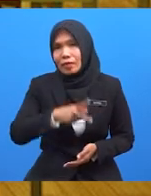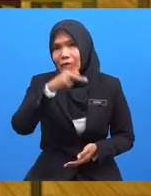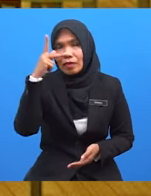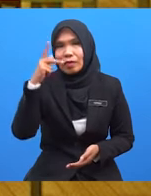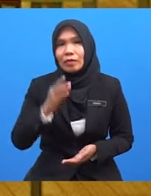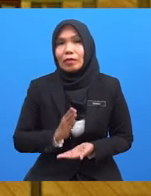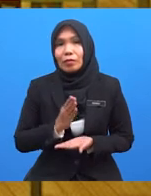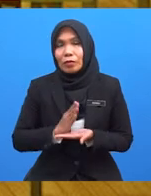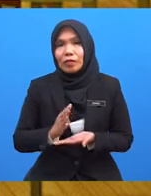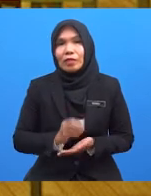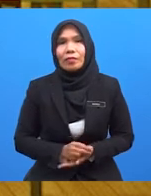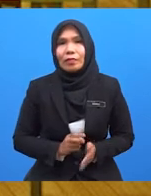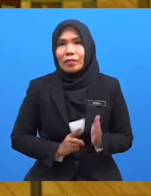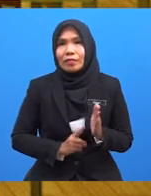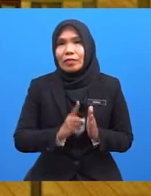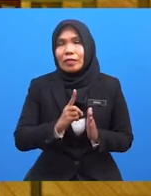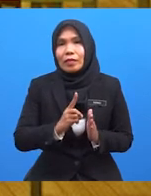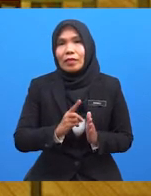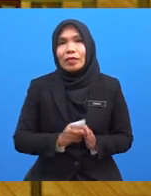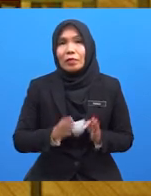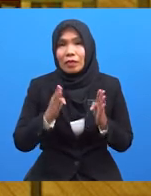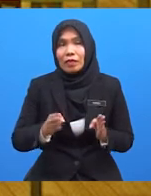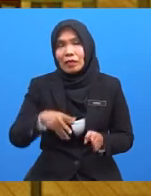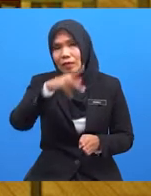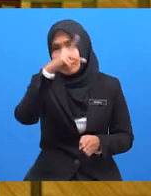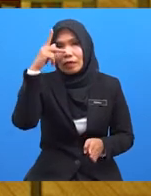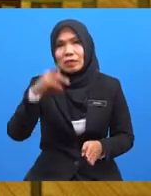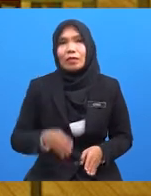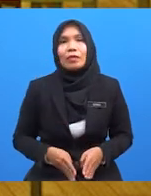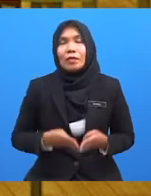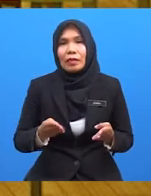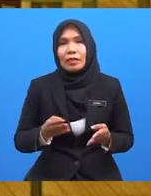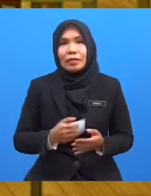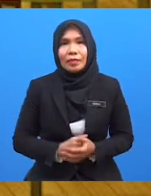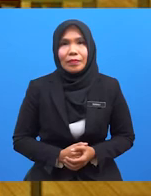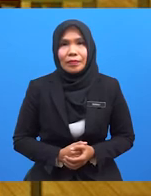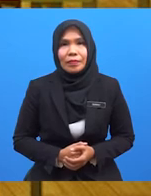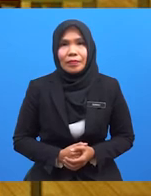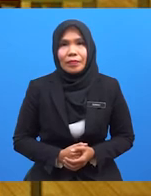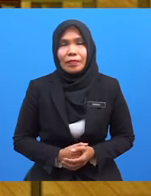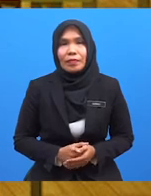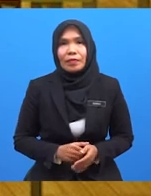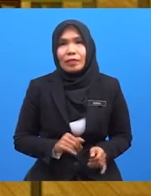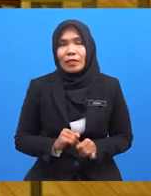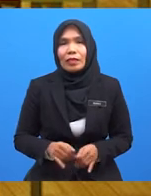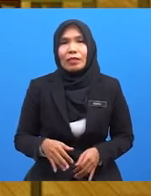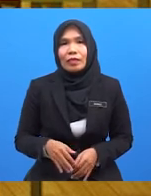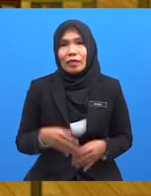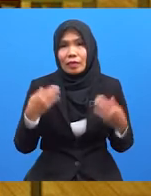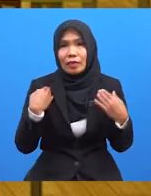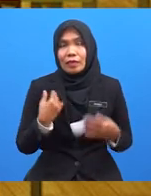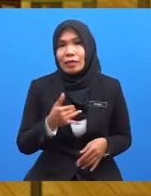budi, tinggi bangsa kerana bahasa. Akhir kata dari cikgu, jika ada salah silap,